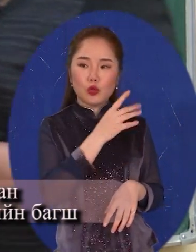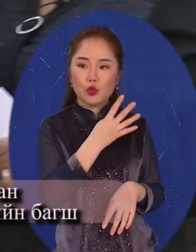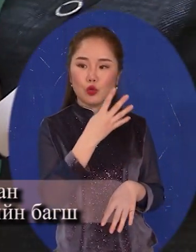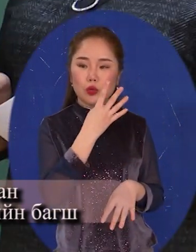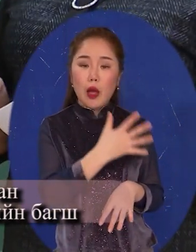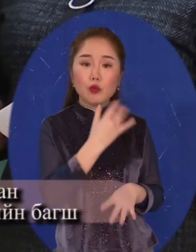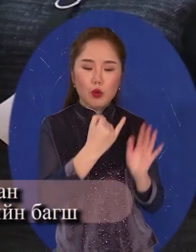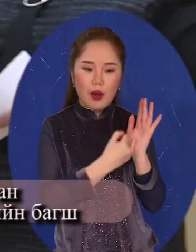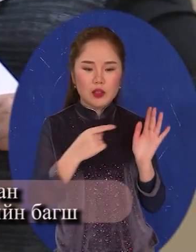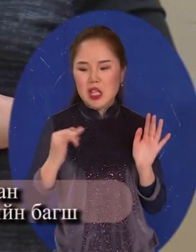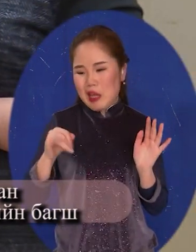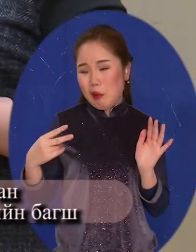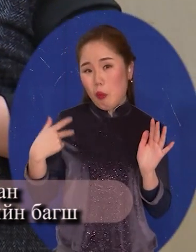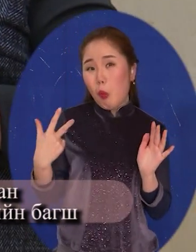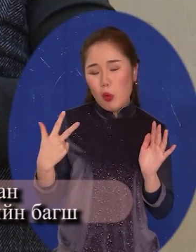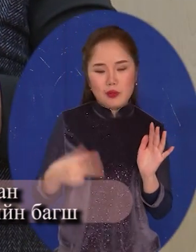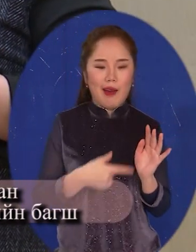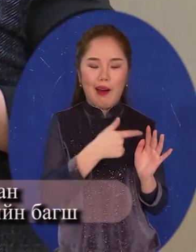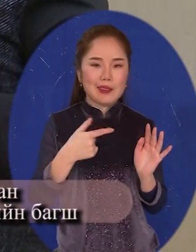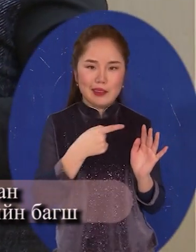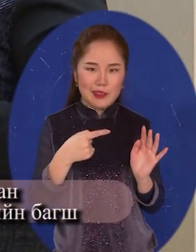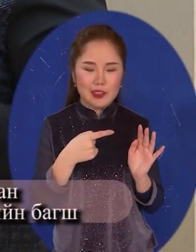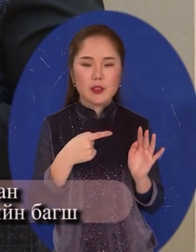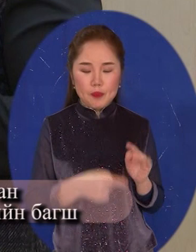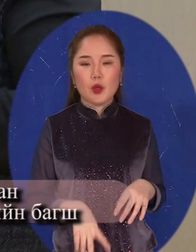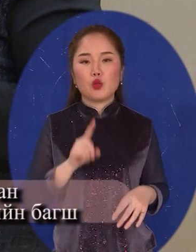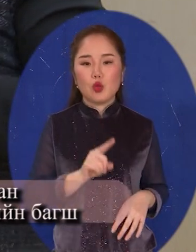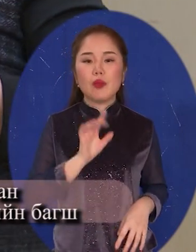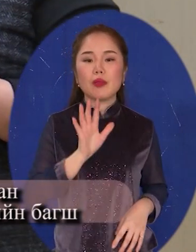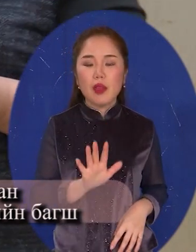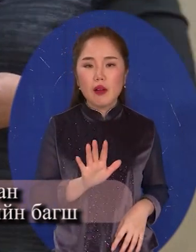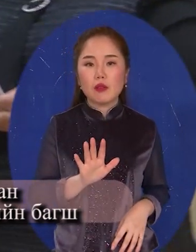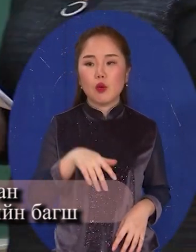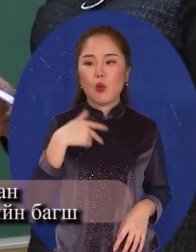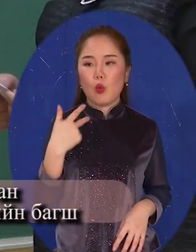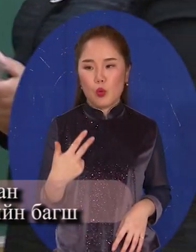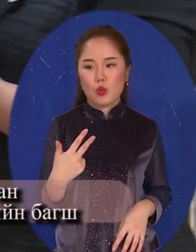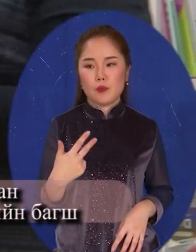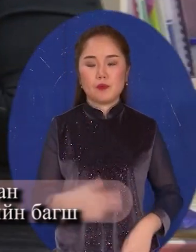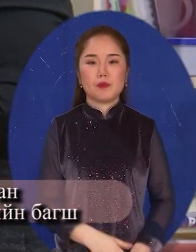Келесі тәсіл.